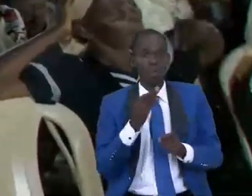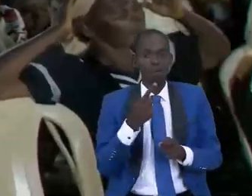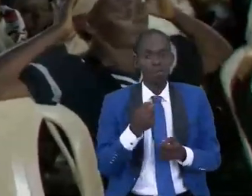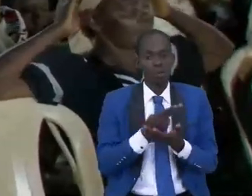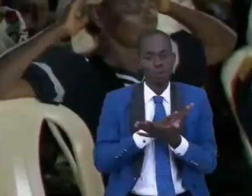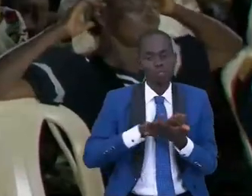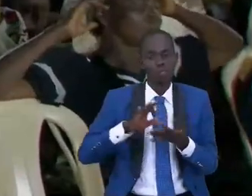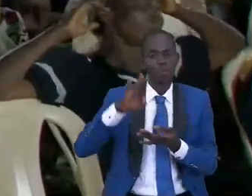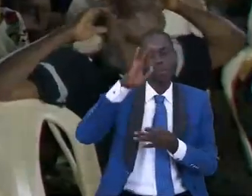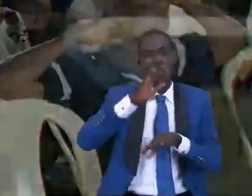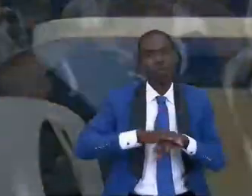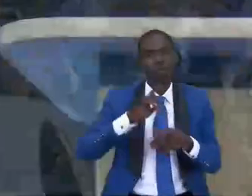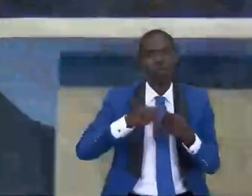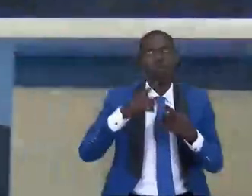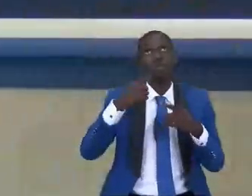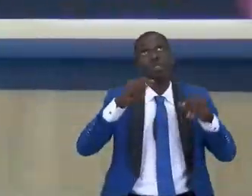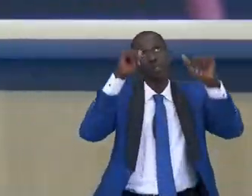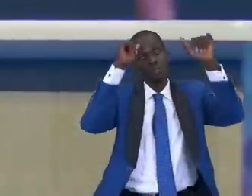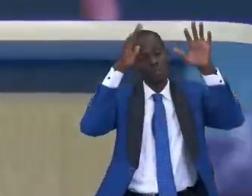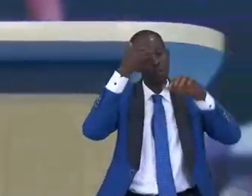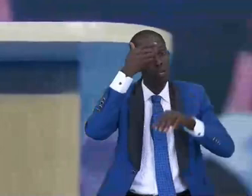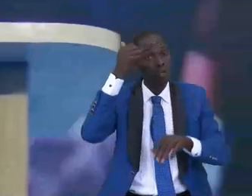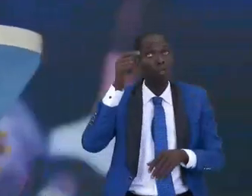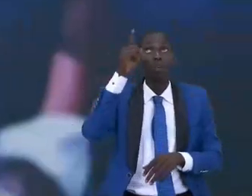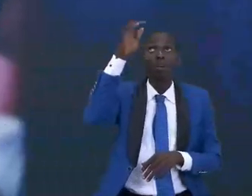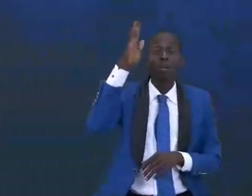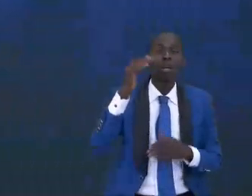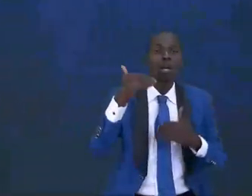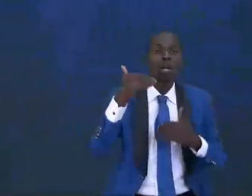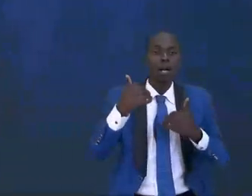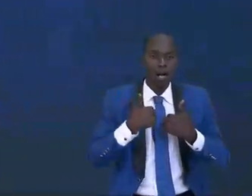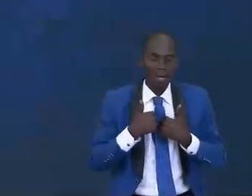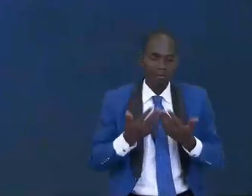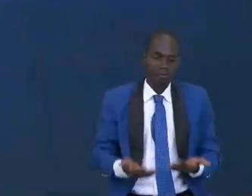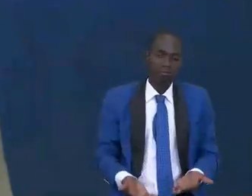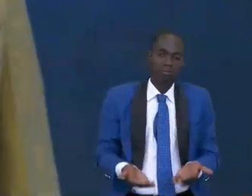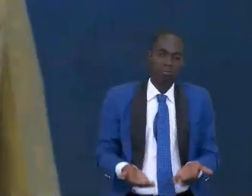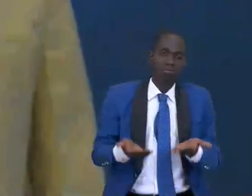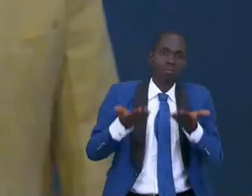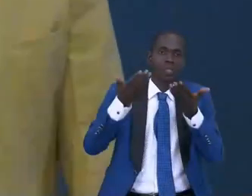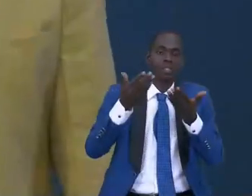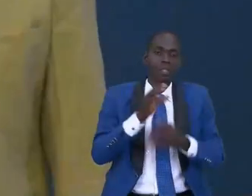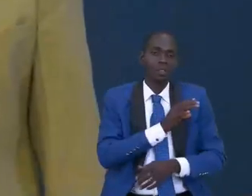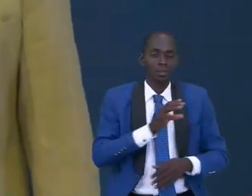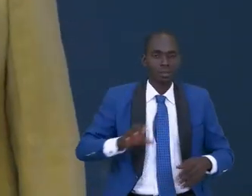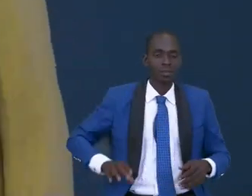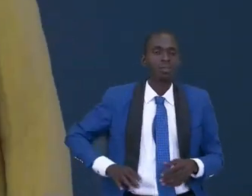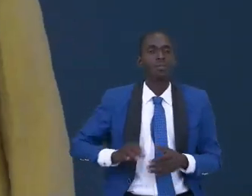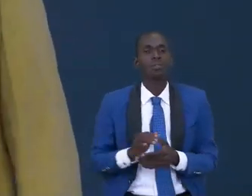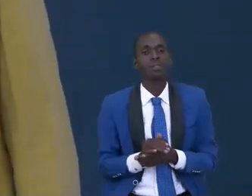à l'attraction du Saint-Esprit au Père. Parce que Dieu l'a élevé, lui